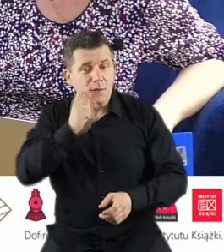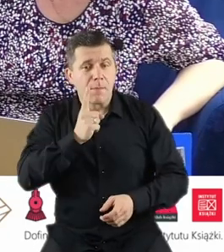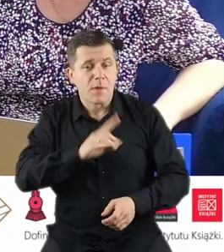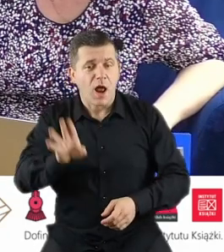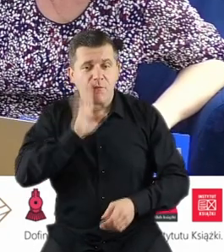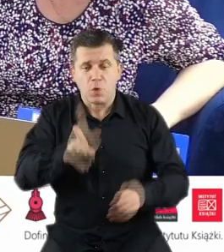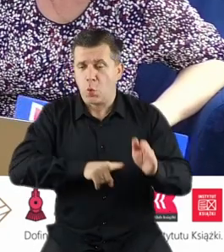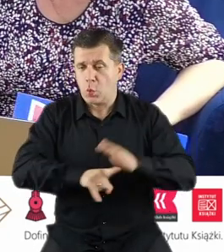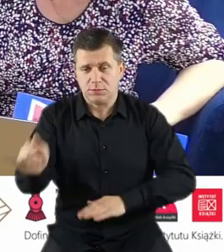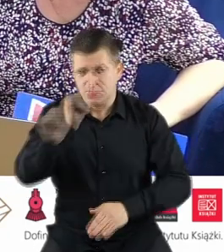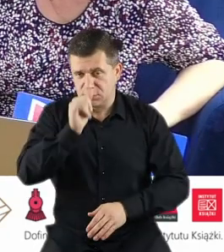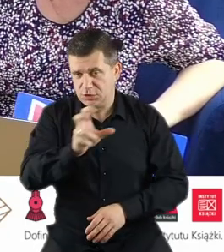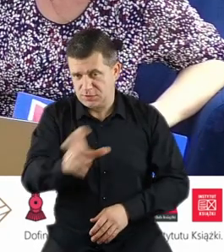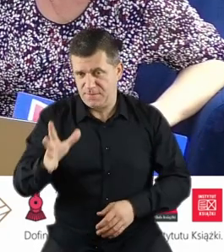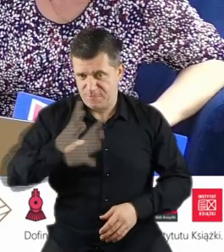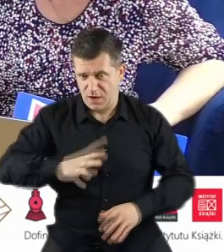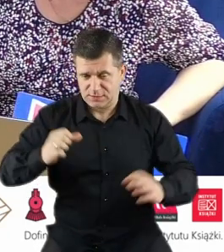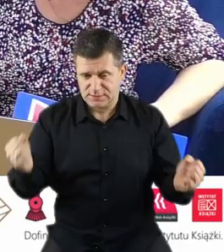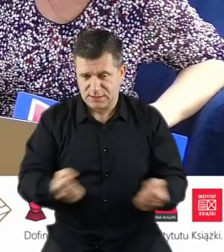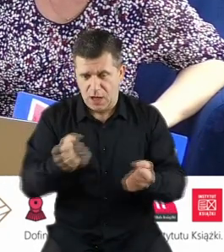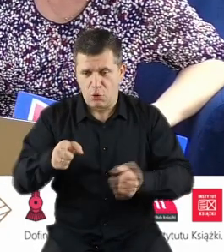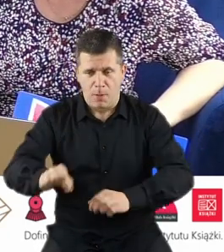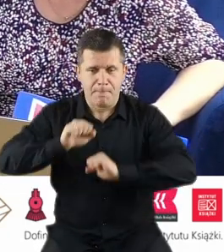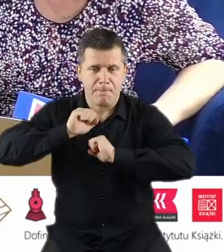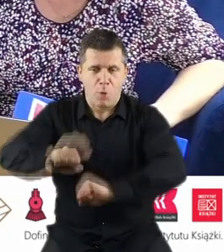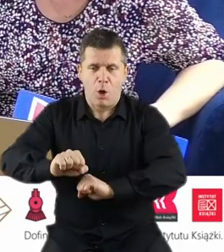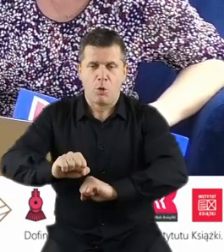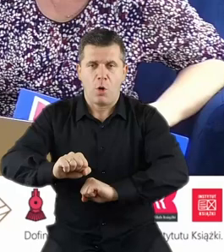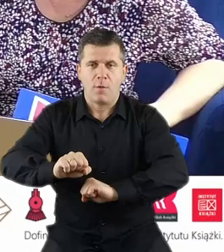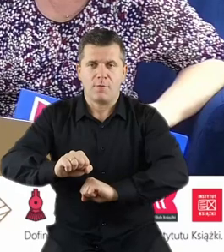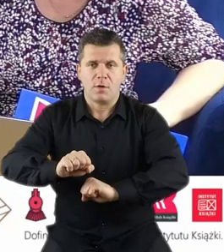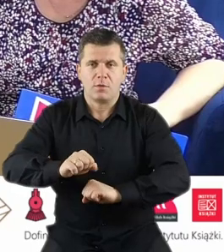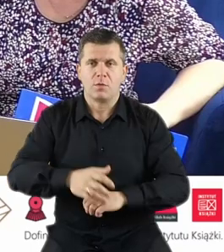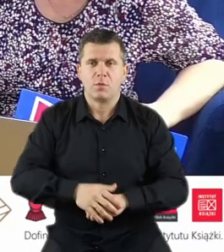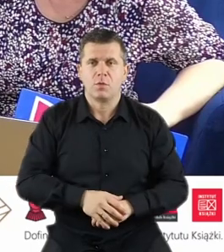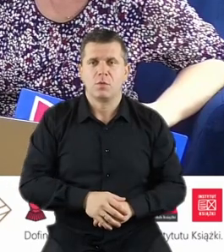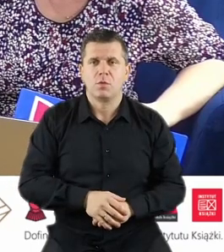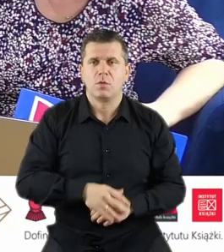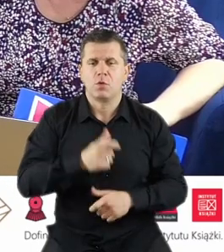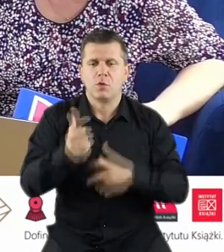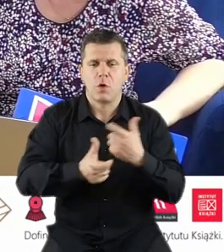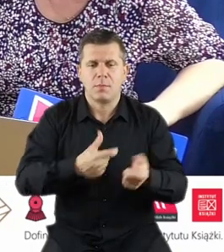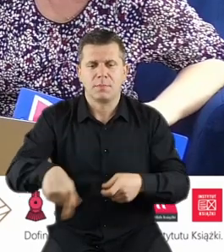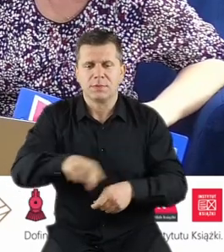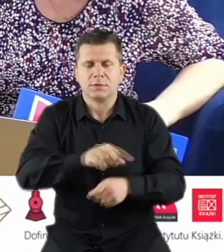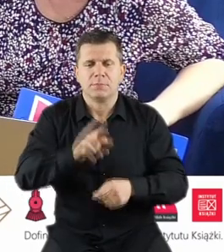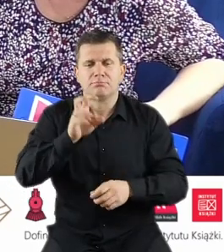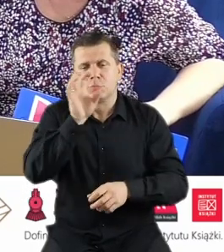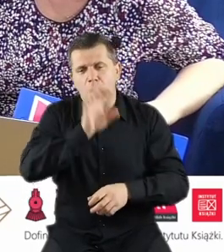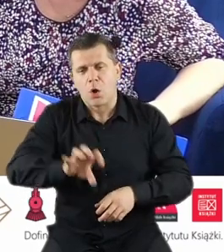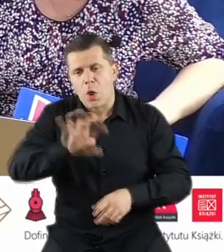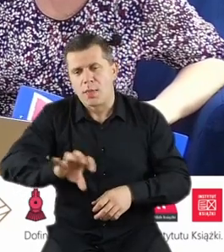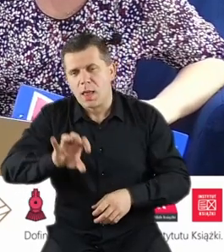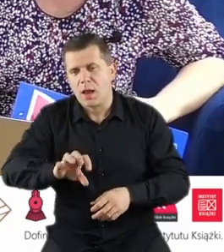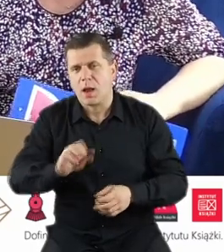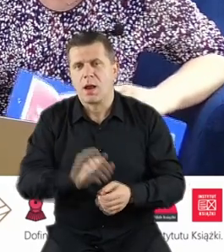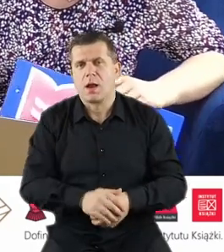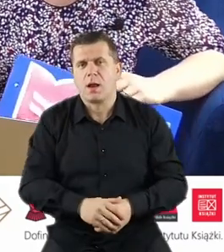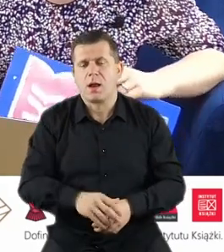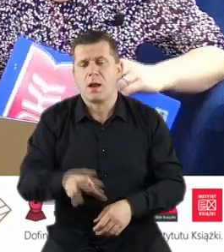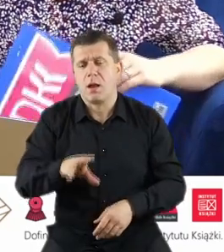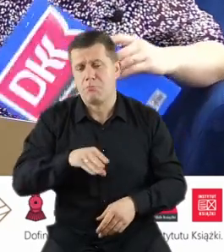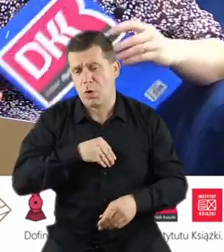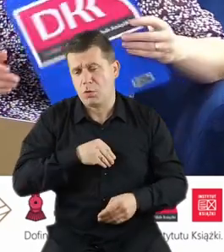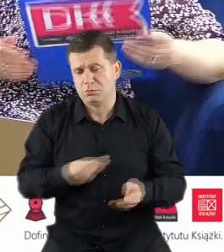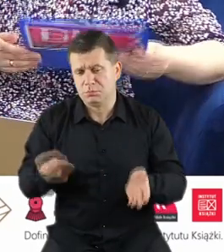ale czy warto starać się je blokować, stosując popularne rozszerzenia do przeglądarek, czy może nawet jesteśmy w stanie wprowadzić w